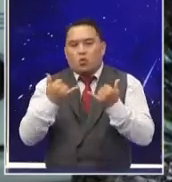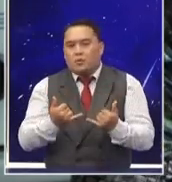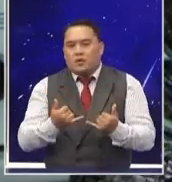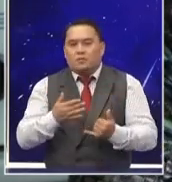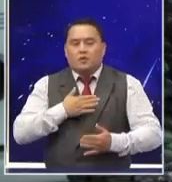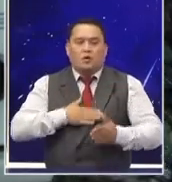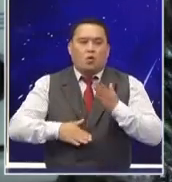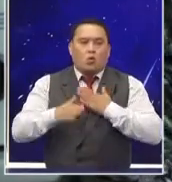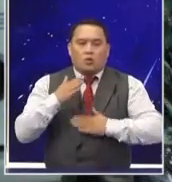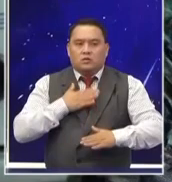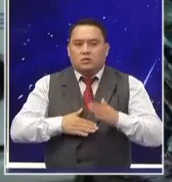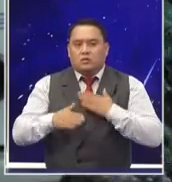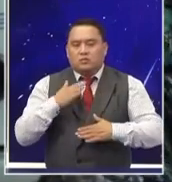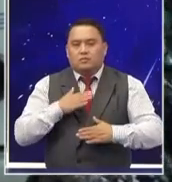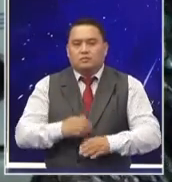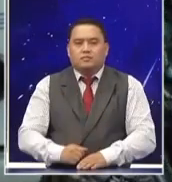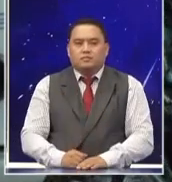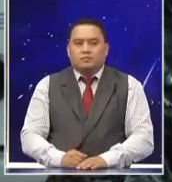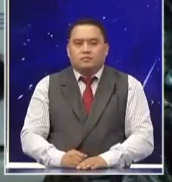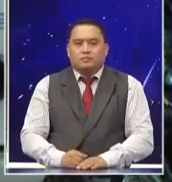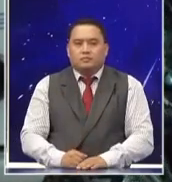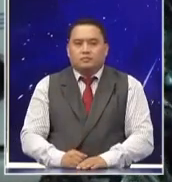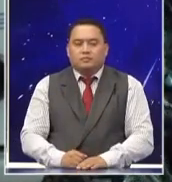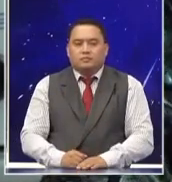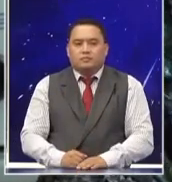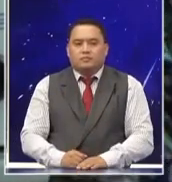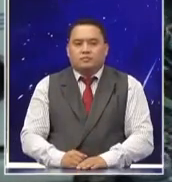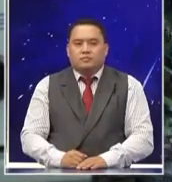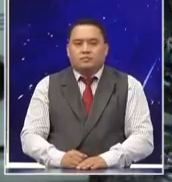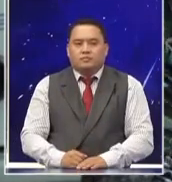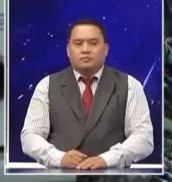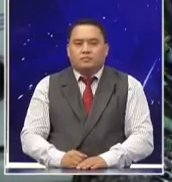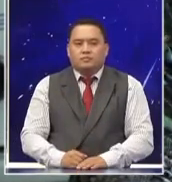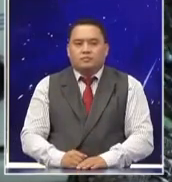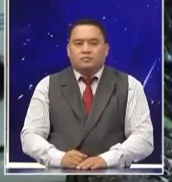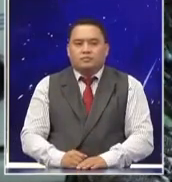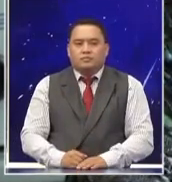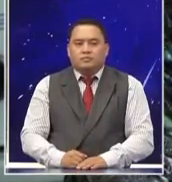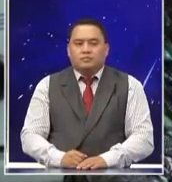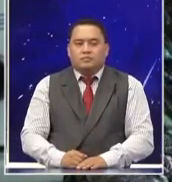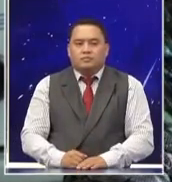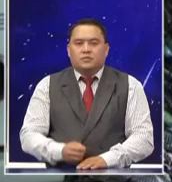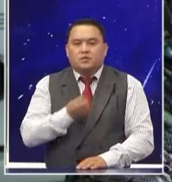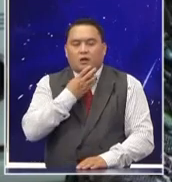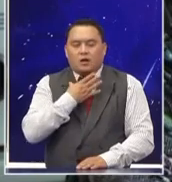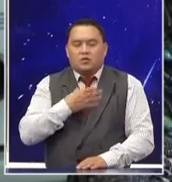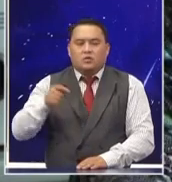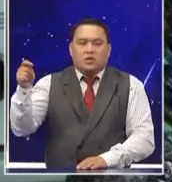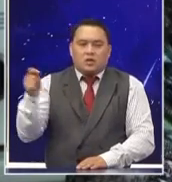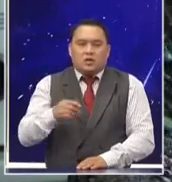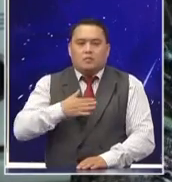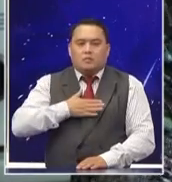жатқанына мен тура риза болып қалдым. Ризамын, аллаға тәуба. Балалар жайсыз жасымай мойымай